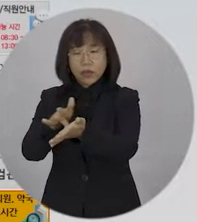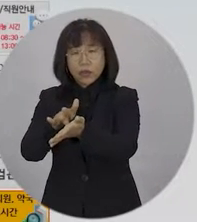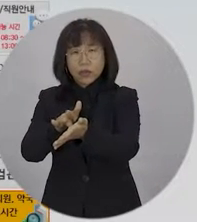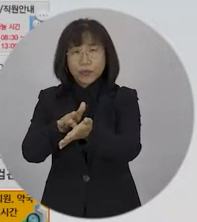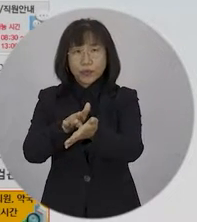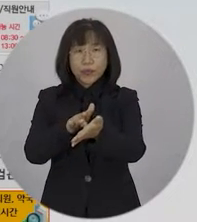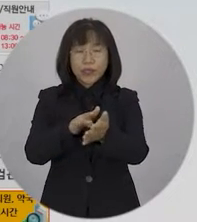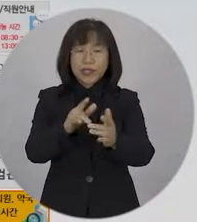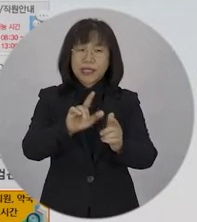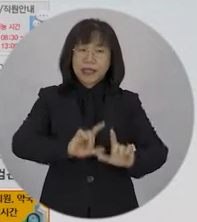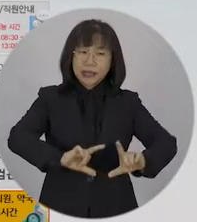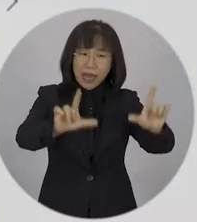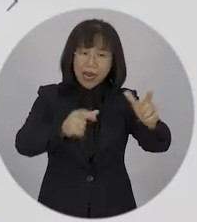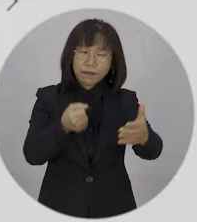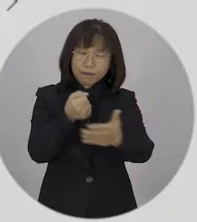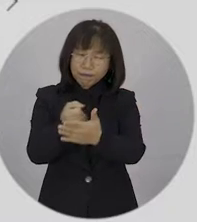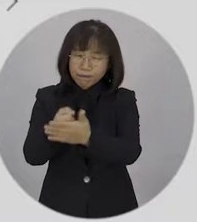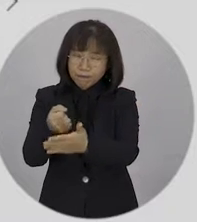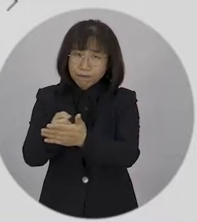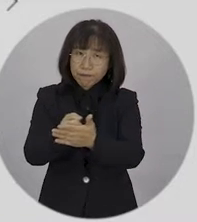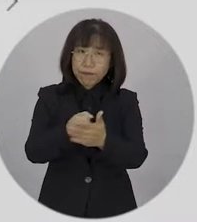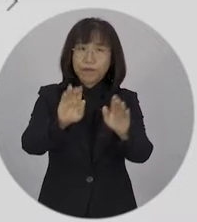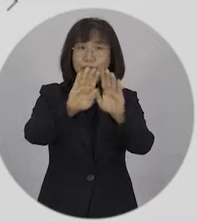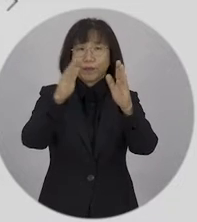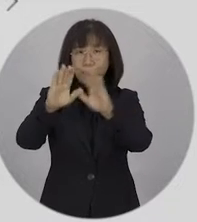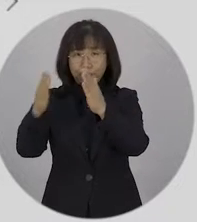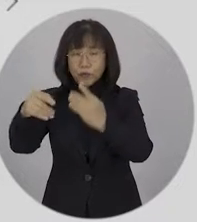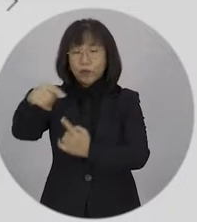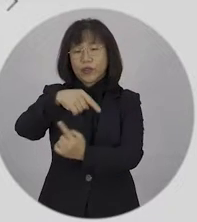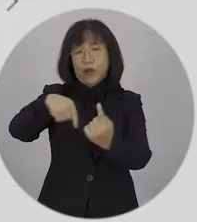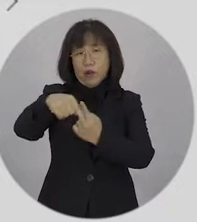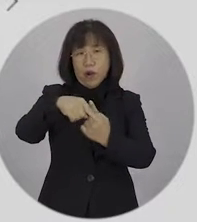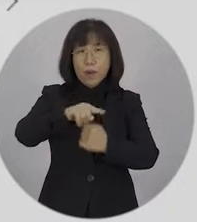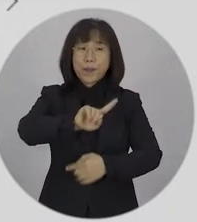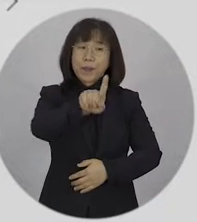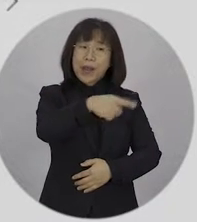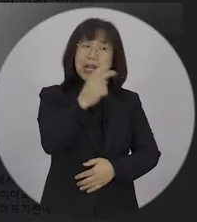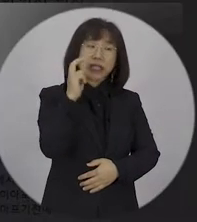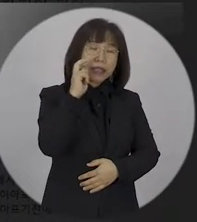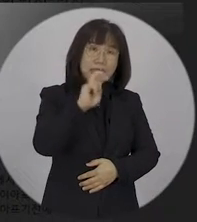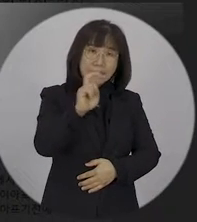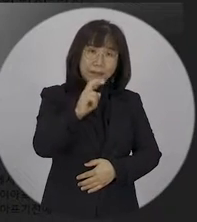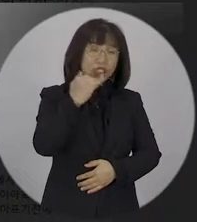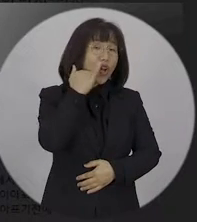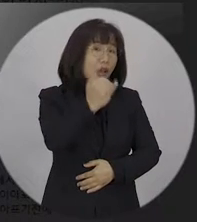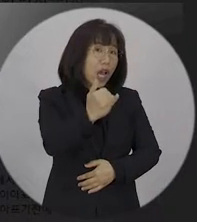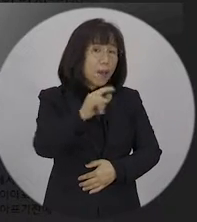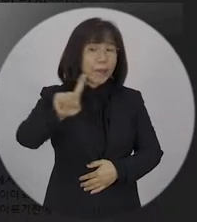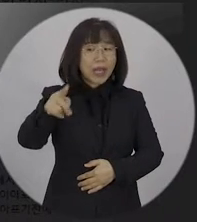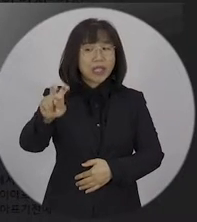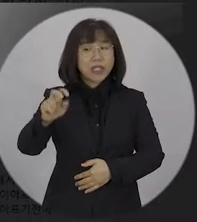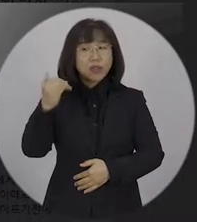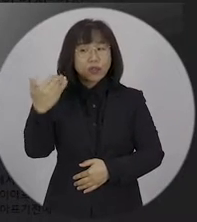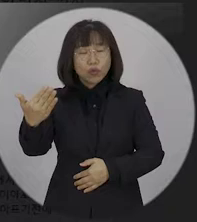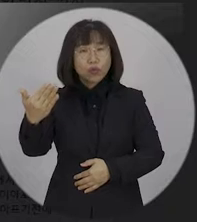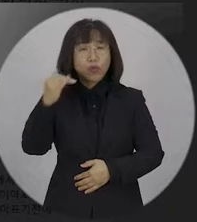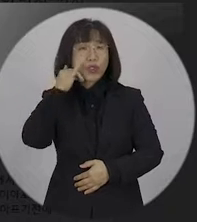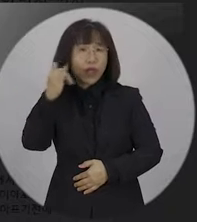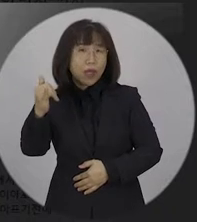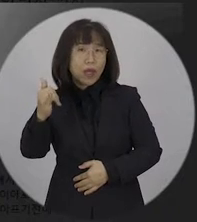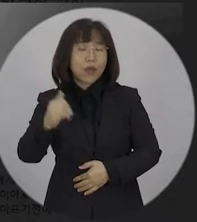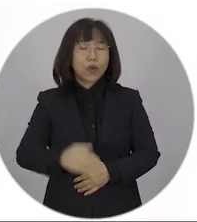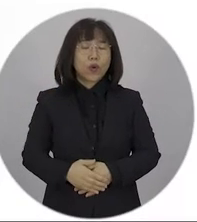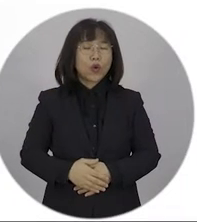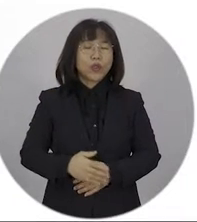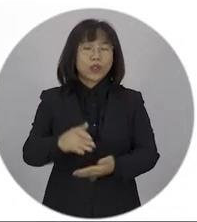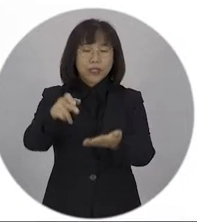를 실시하며 다산 콜센터 나 보건복지 콜센터 로 문의하거나 인터넷 응급의료정보센터 스마트폰